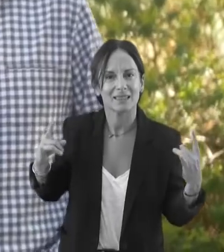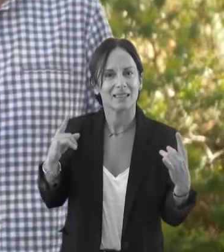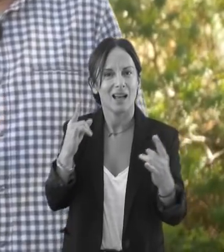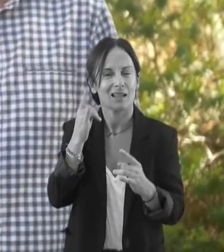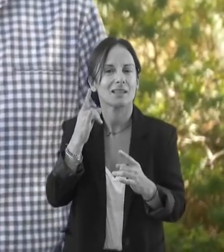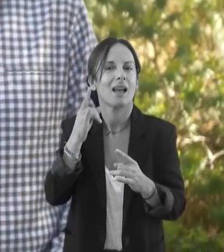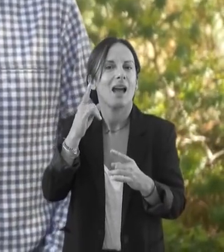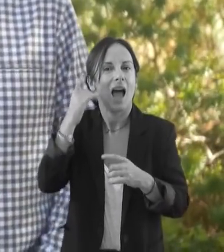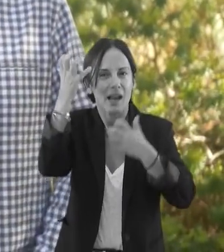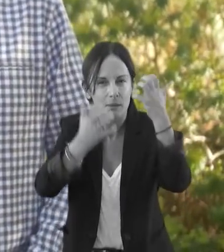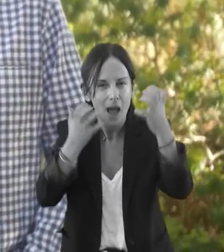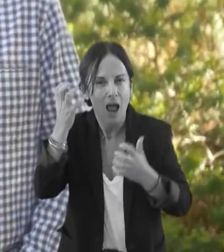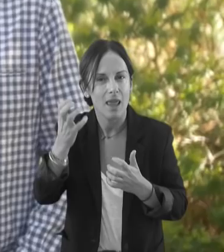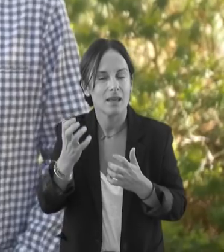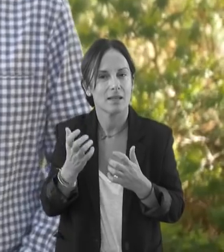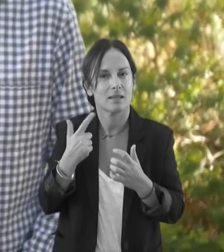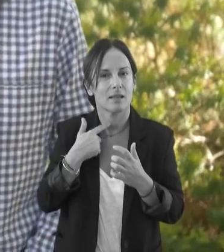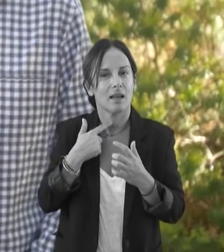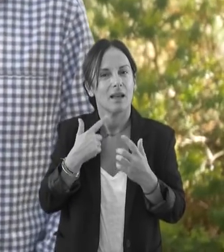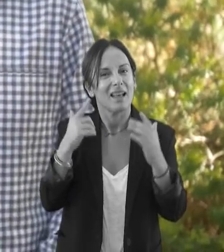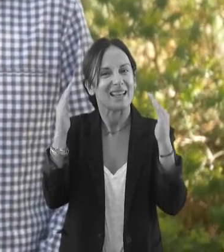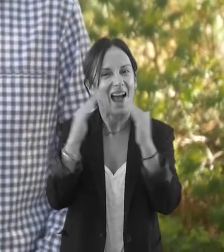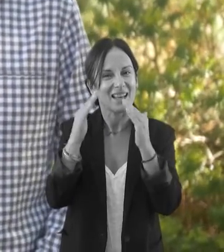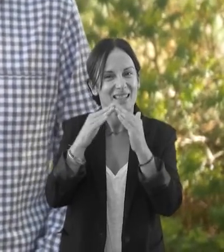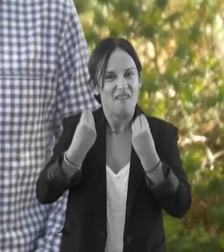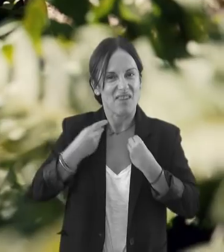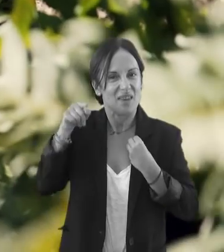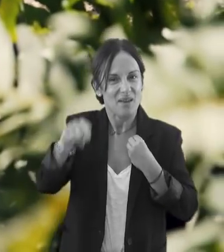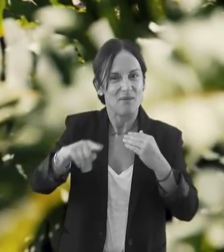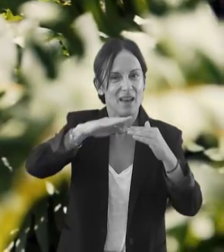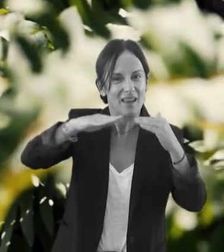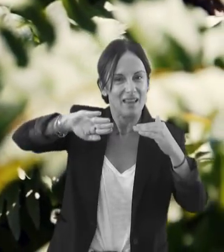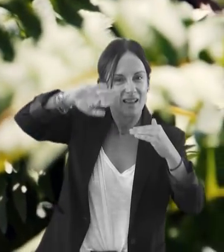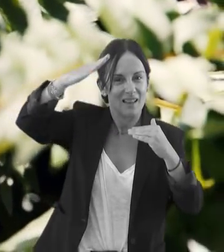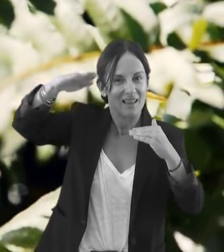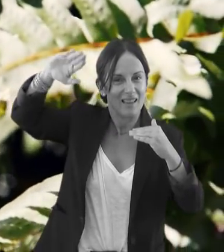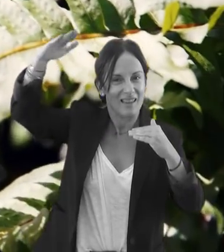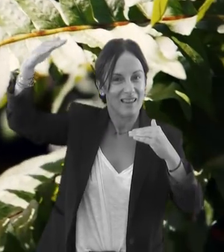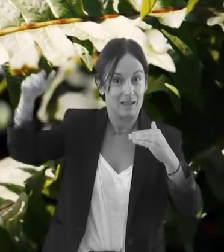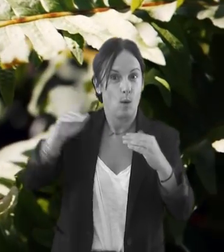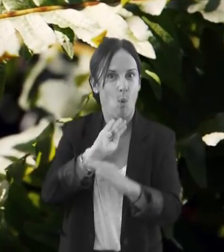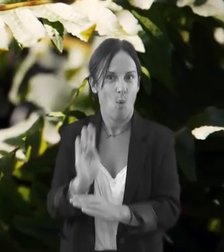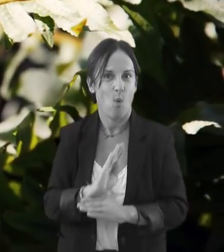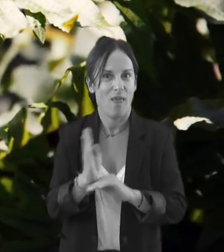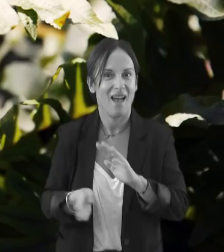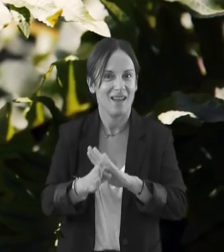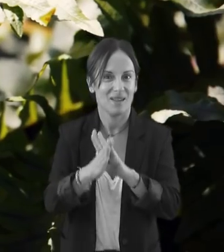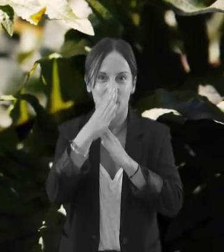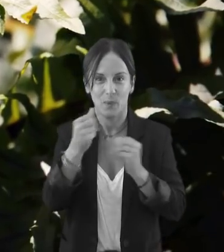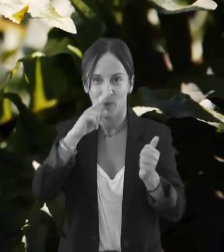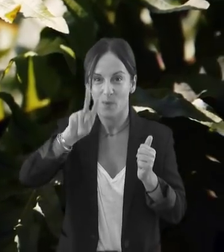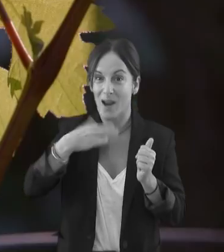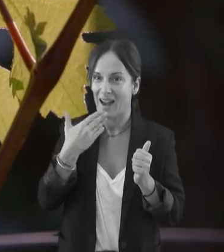no només arquitectònicament, com a construccions, sinó de l'entorn. Però, a més, és un element molt important en vistes